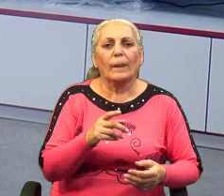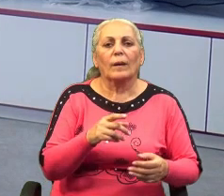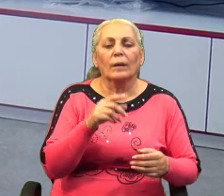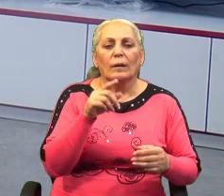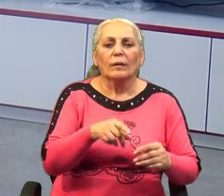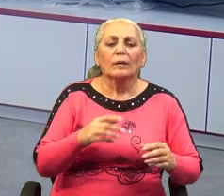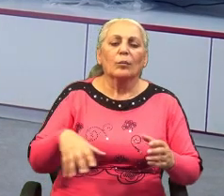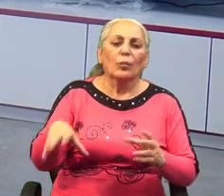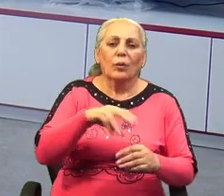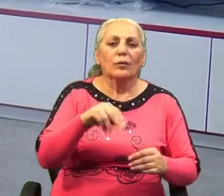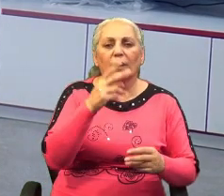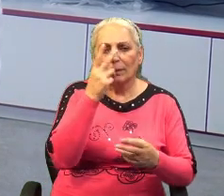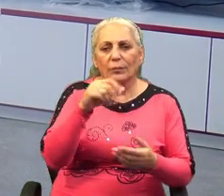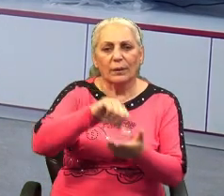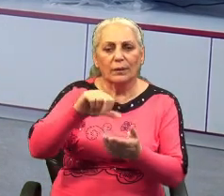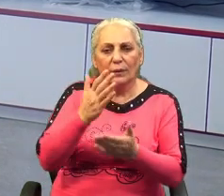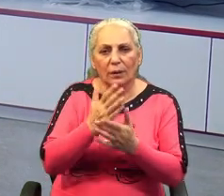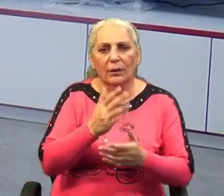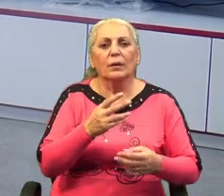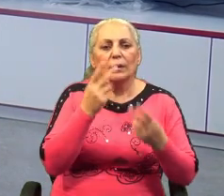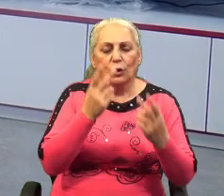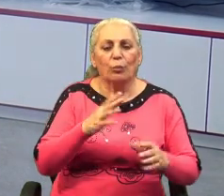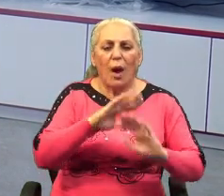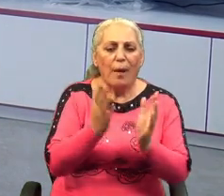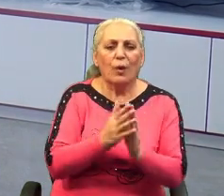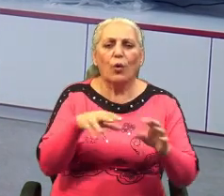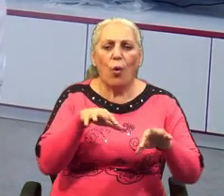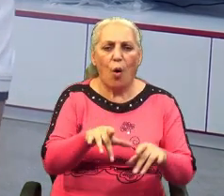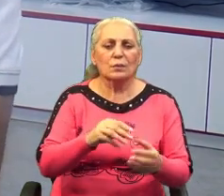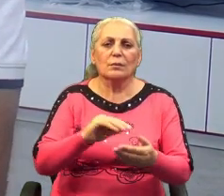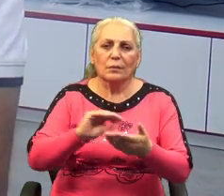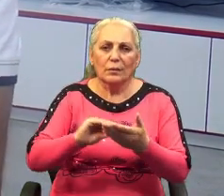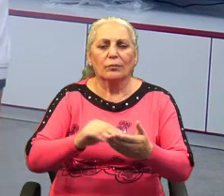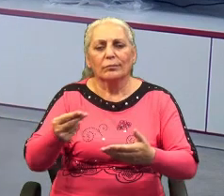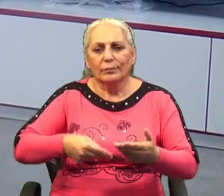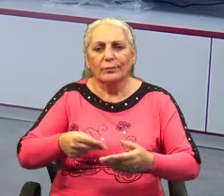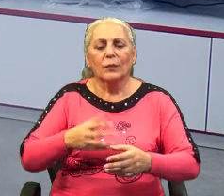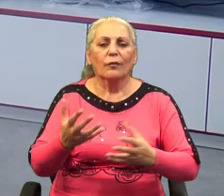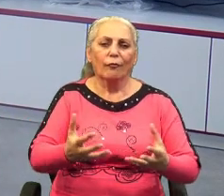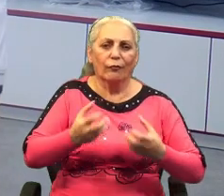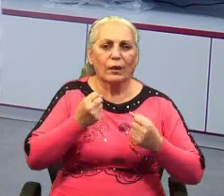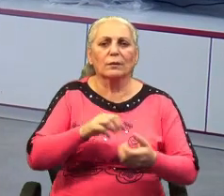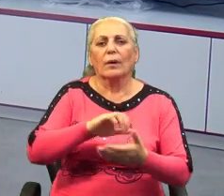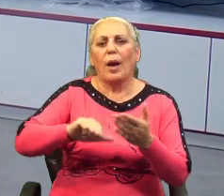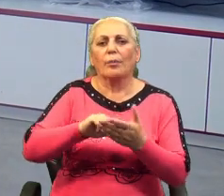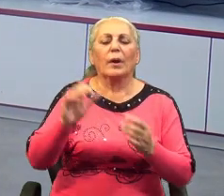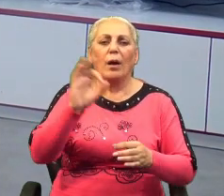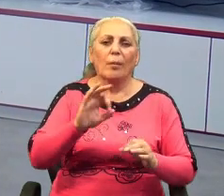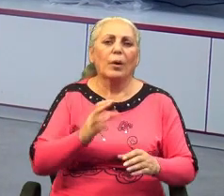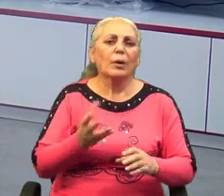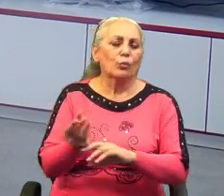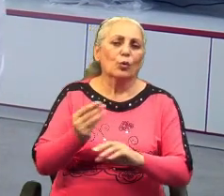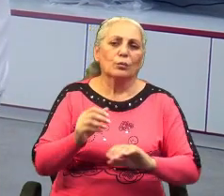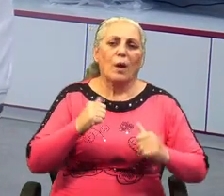ունենք խանութում, որոնք անմիջապես տեղում կատարում են գործակները և մարդիկ կարողանում են ապրանքները վերցնել գնալ տուն։ Բոլոր ապրանքների համար